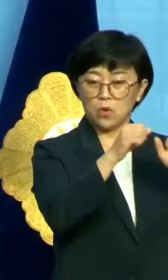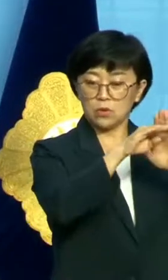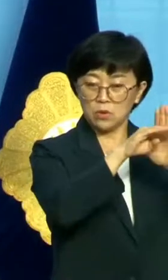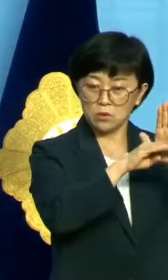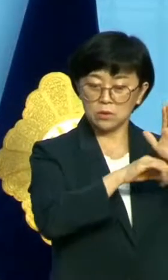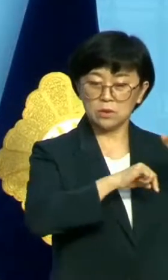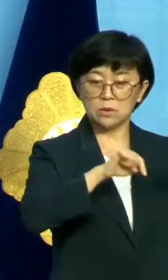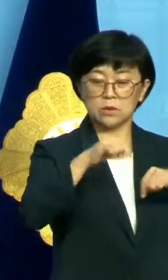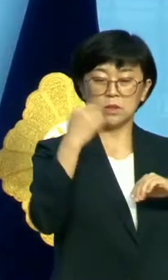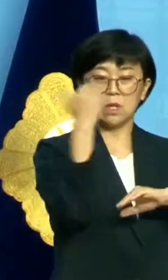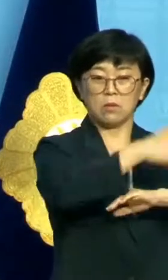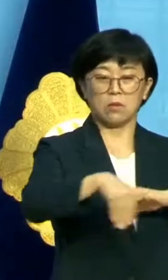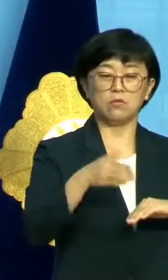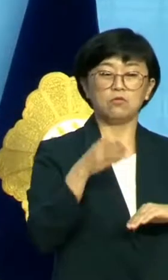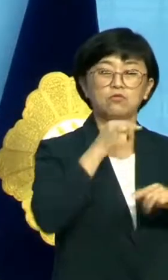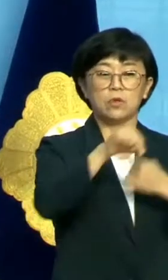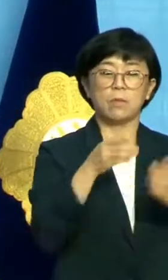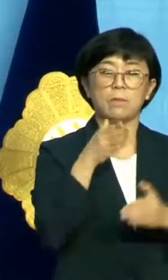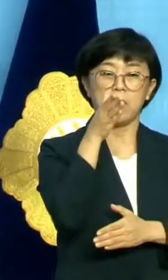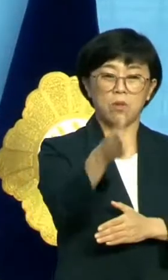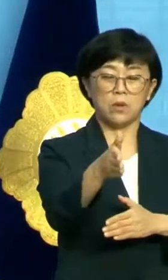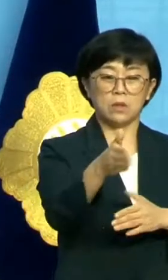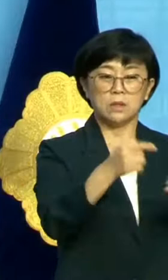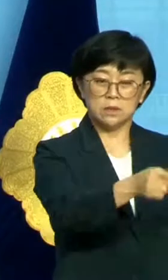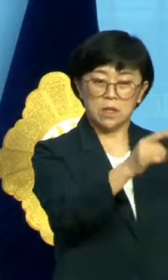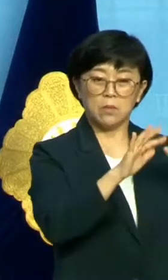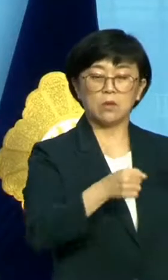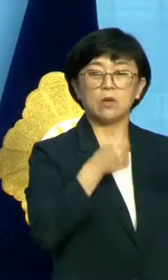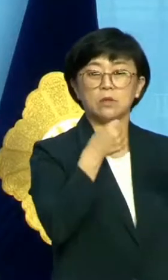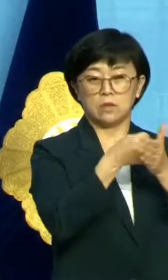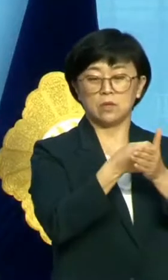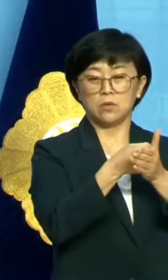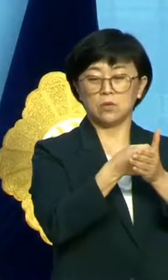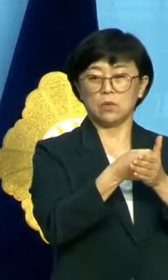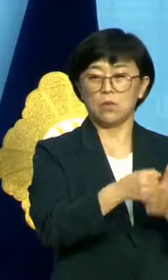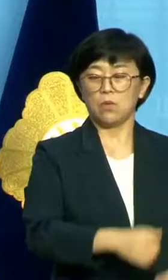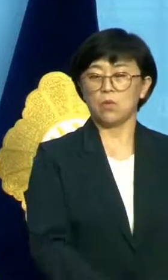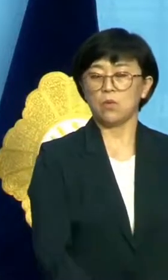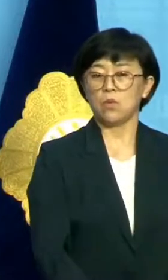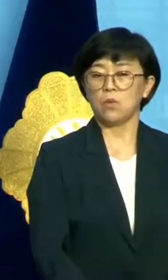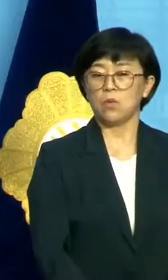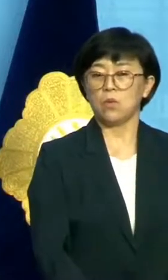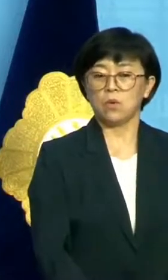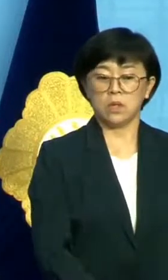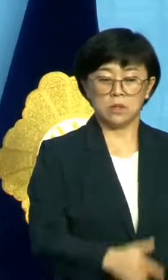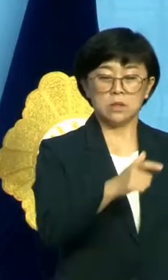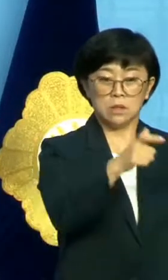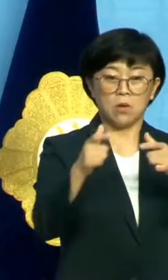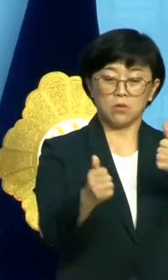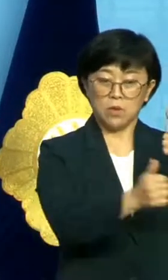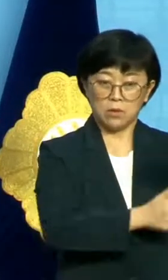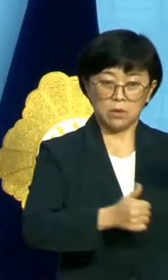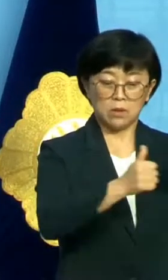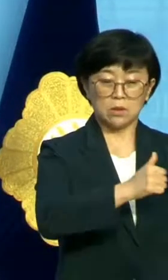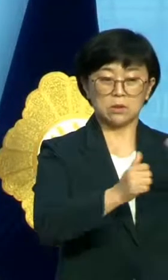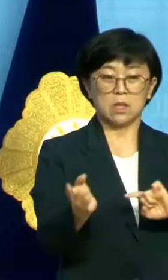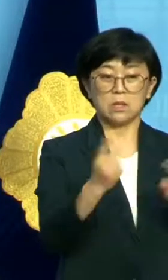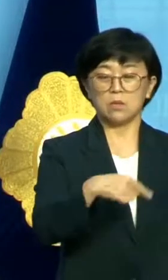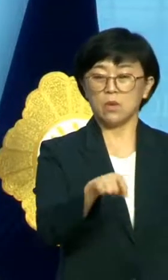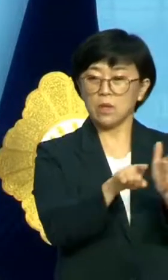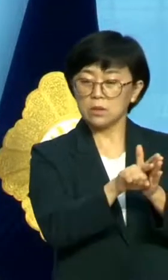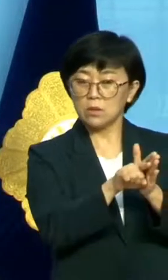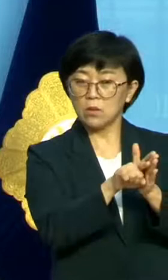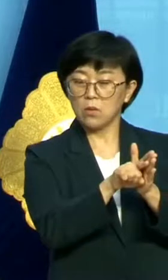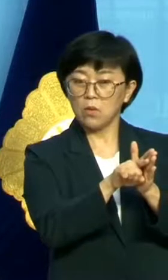정당의 운영 방향을 당원들의 참여로 결정하도록 하겠습니다. 지역위원회 활성화를 위해서